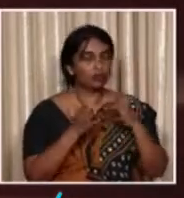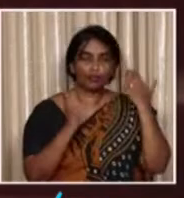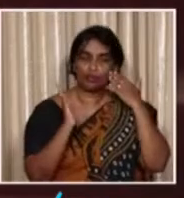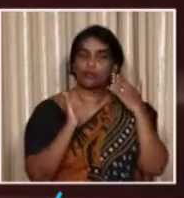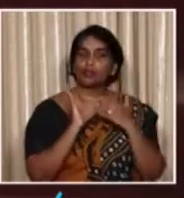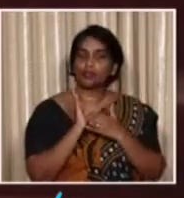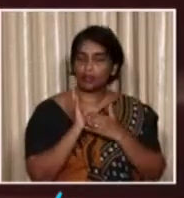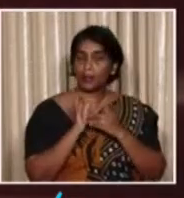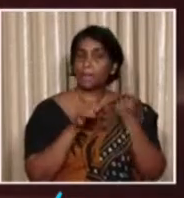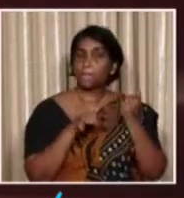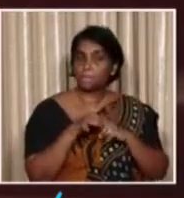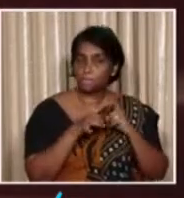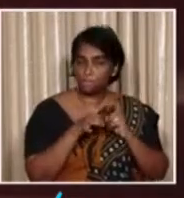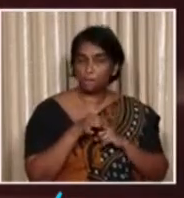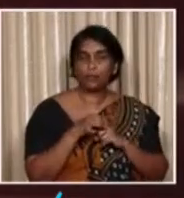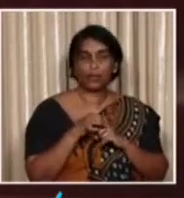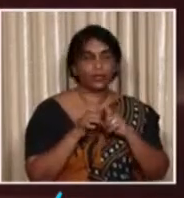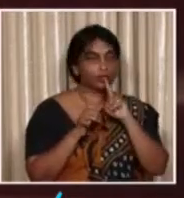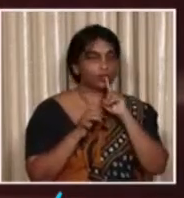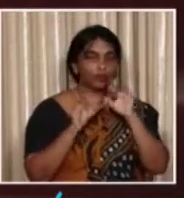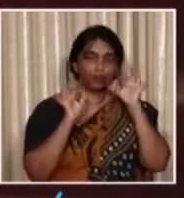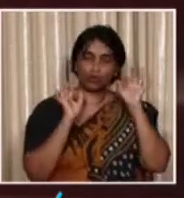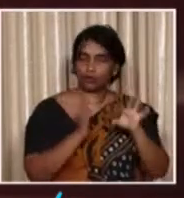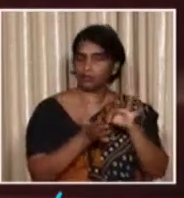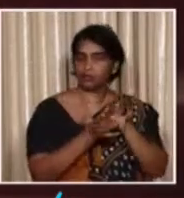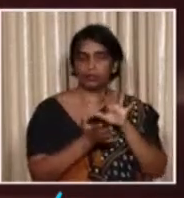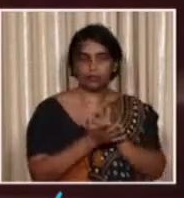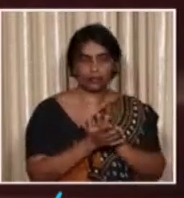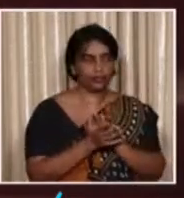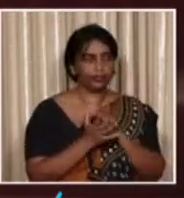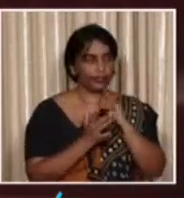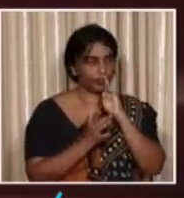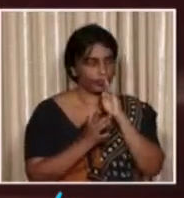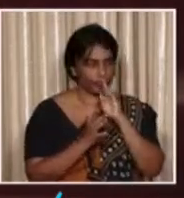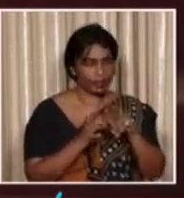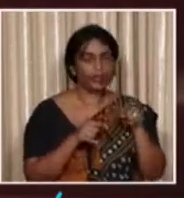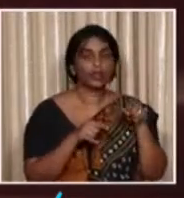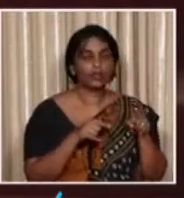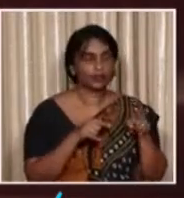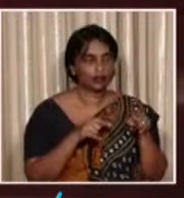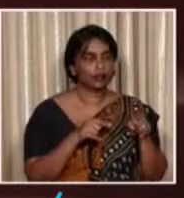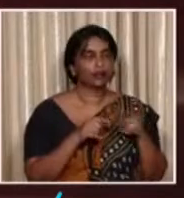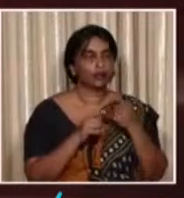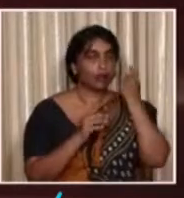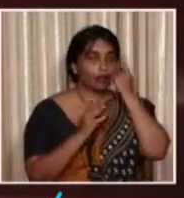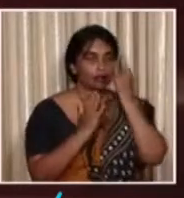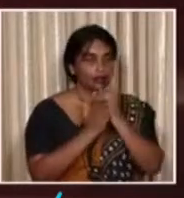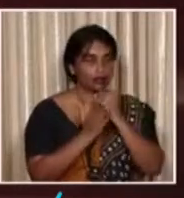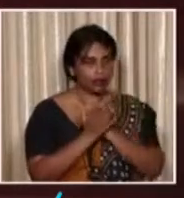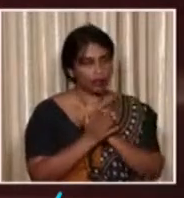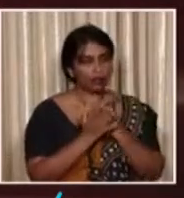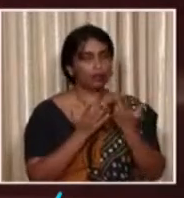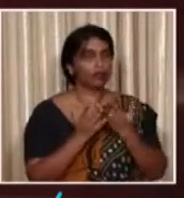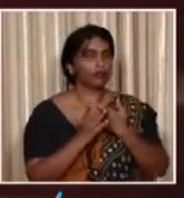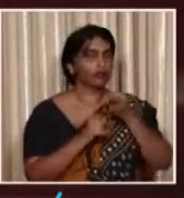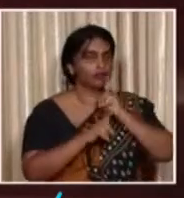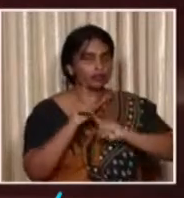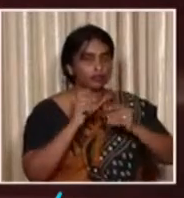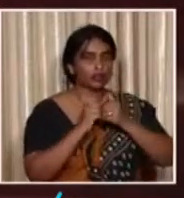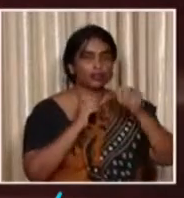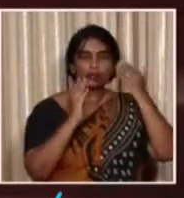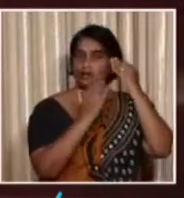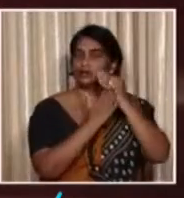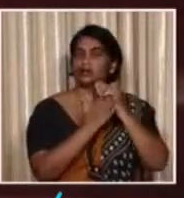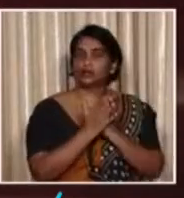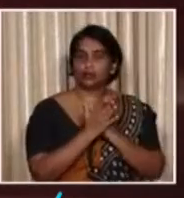සම්බන්ධයෙන් ප්‍රශ්නයක සඳහනක් නොතිබිය යුත්තේය. අඩුගාන අපිට යෝජනා සම්මතයක් හෝ යෝජනා සාකච්ඡාවක් නෙවෙයි